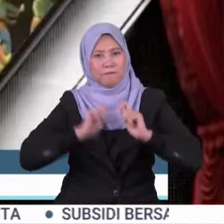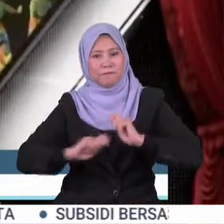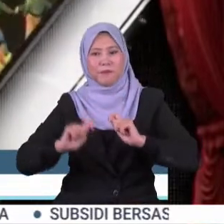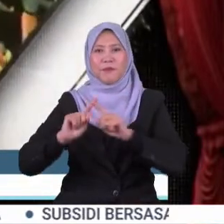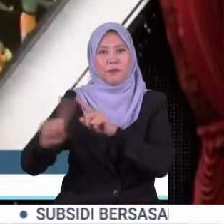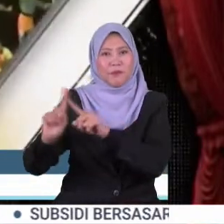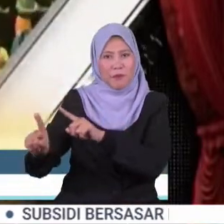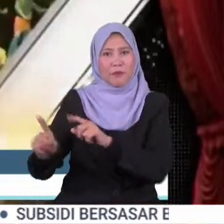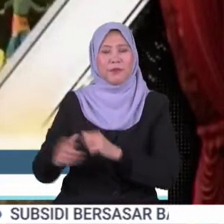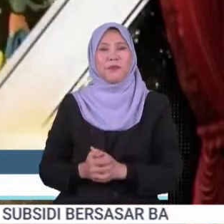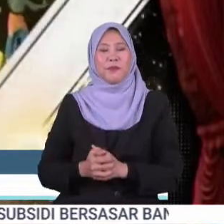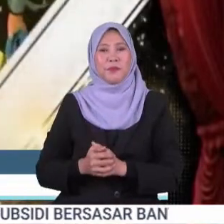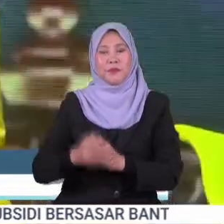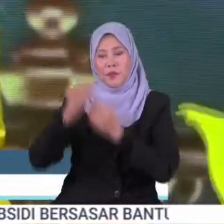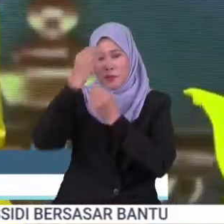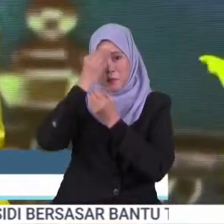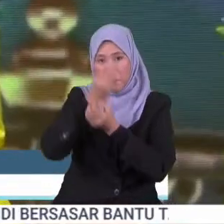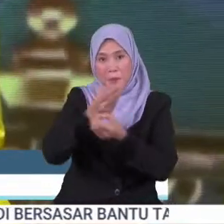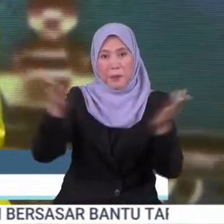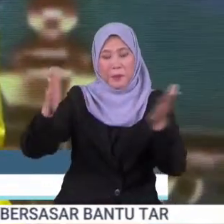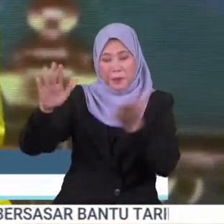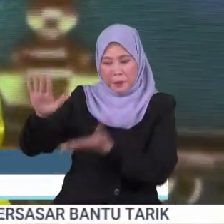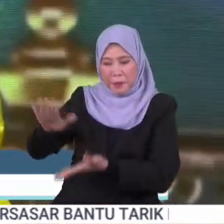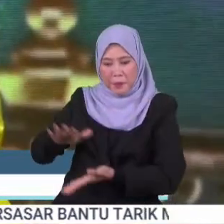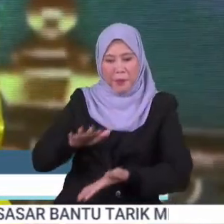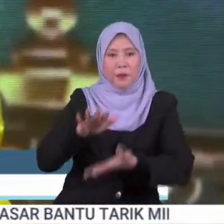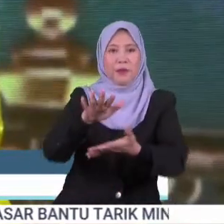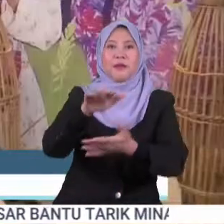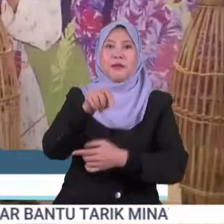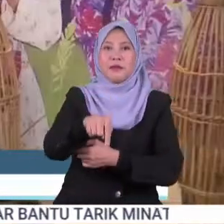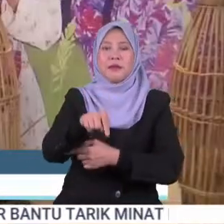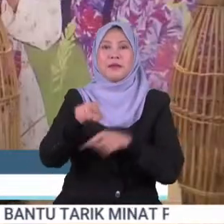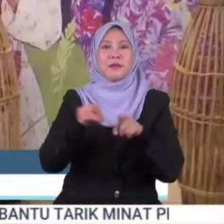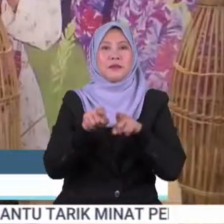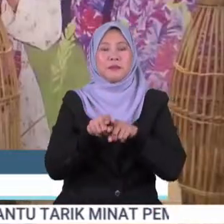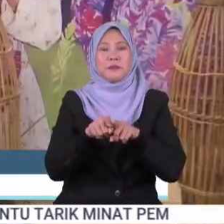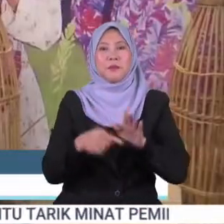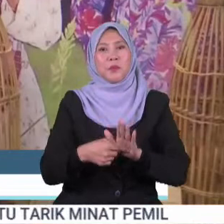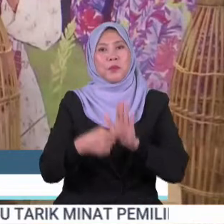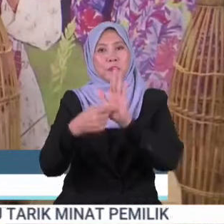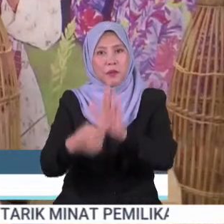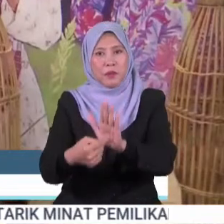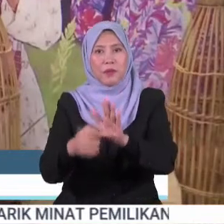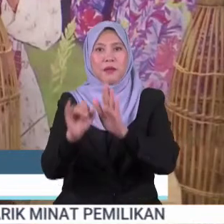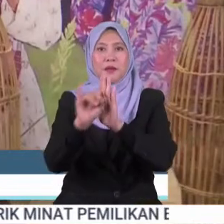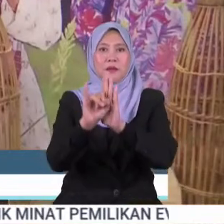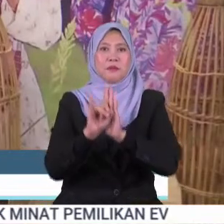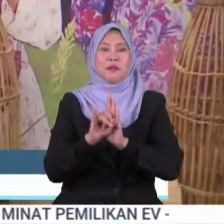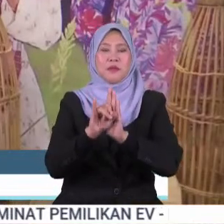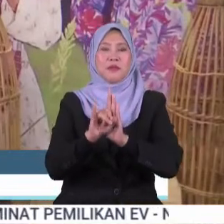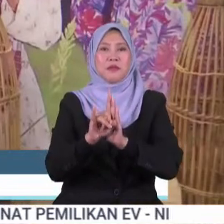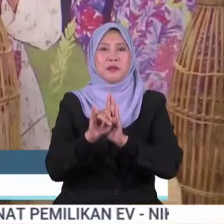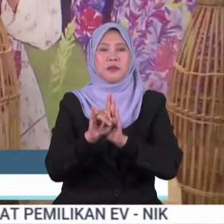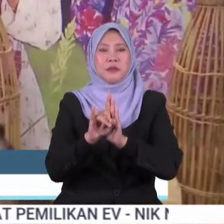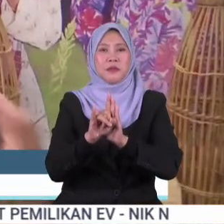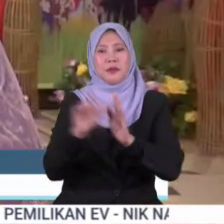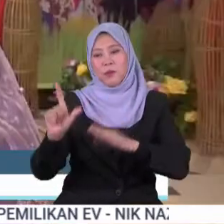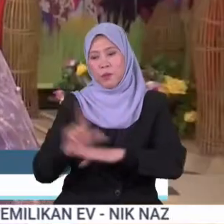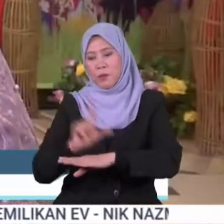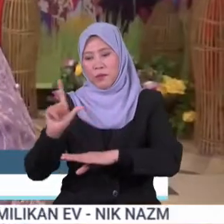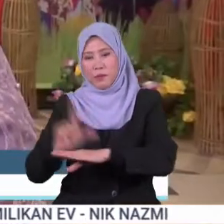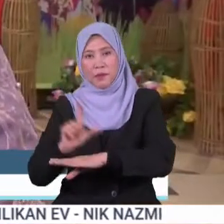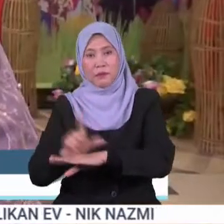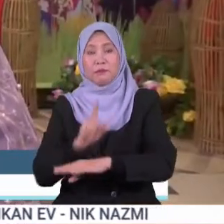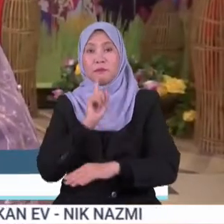tetapi naskah yang dibawa itu akan mencerminkan sebagai landasan kepada image ataupun